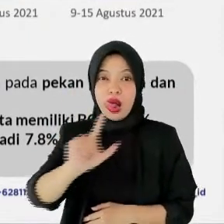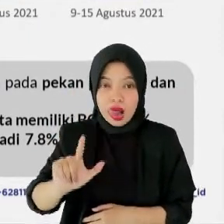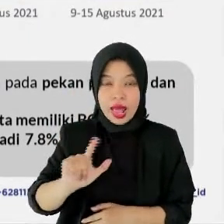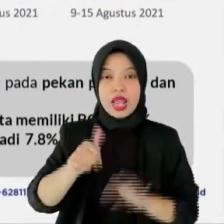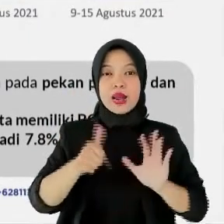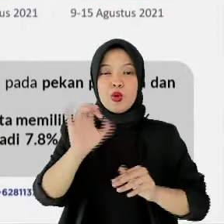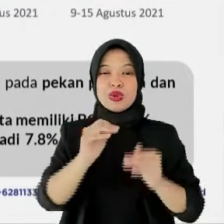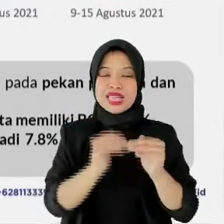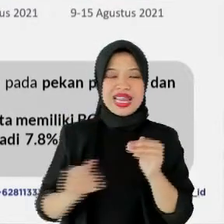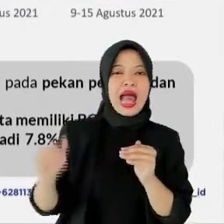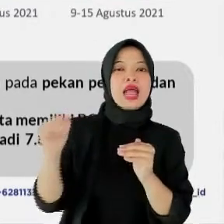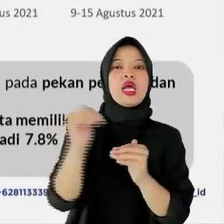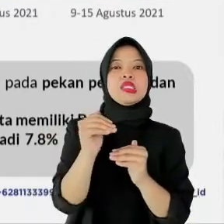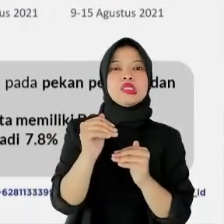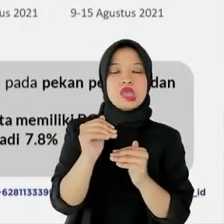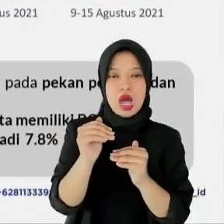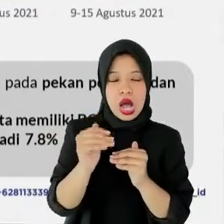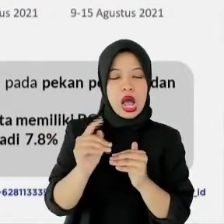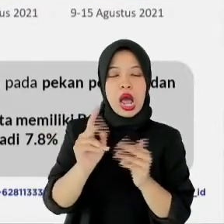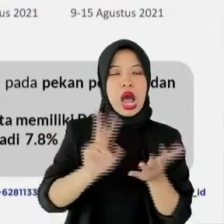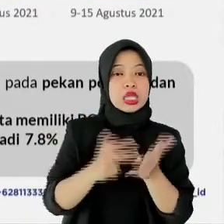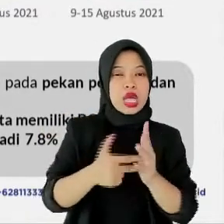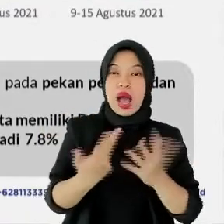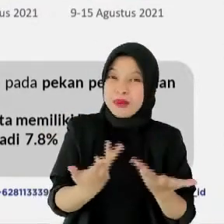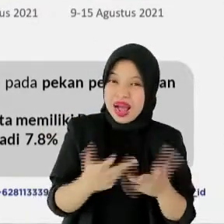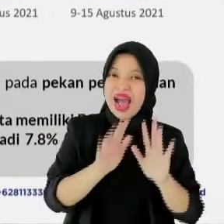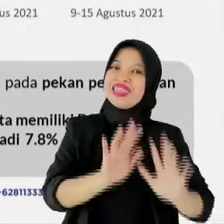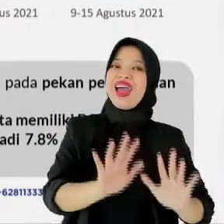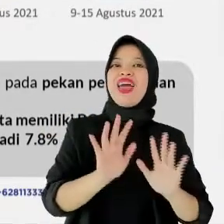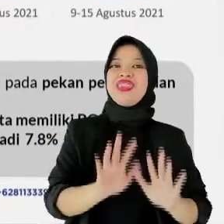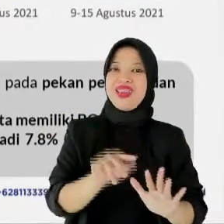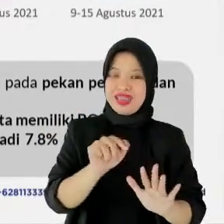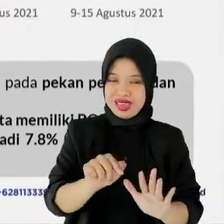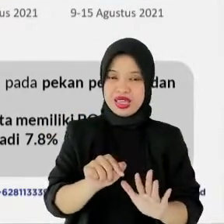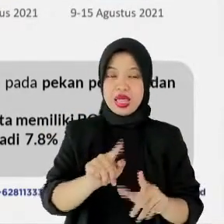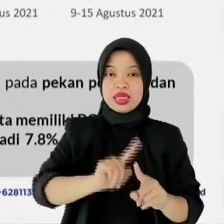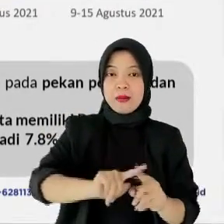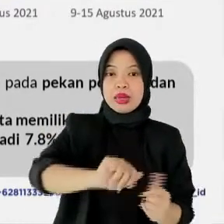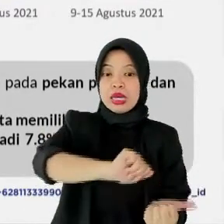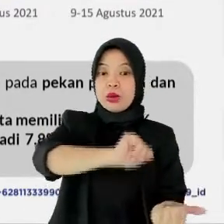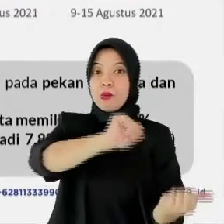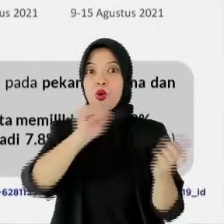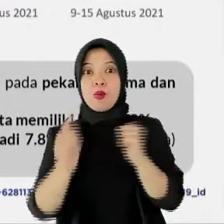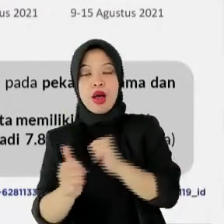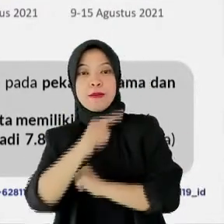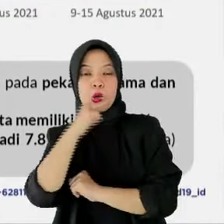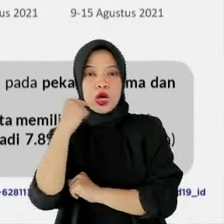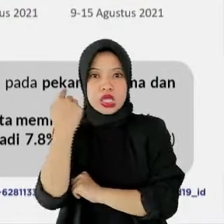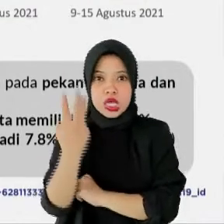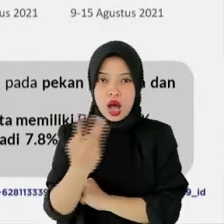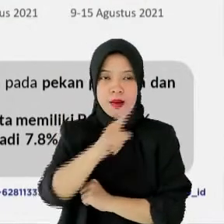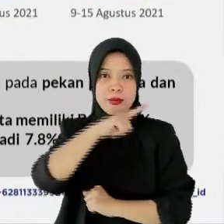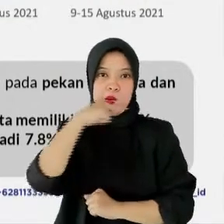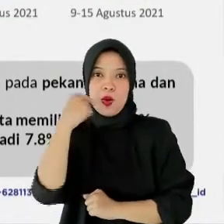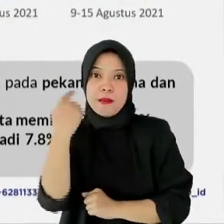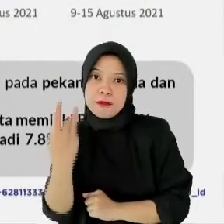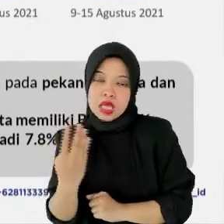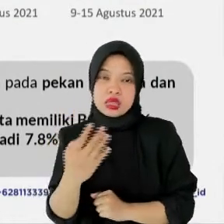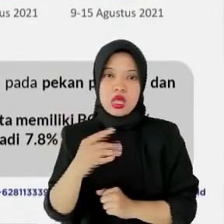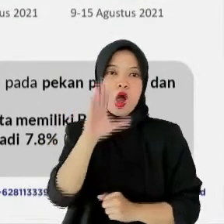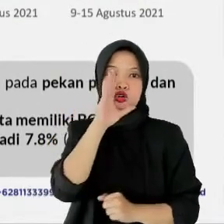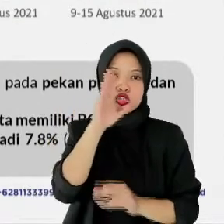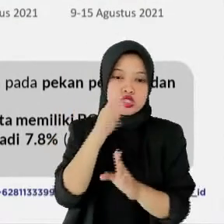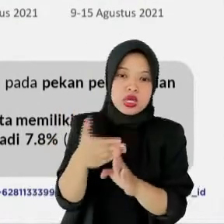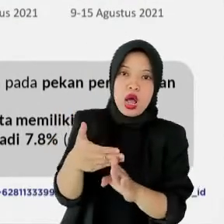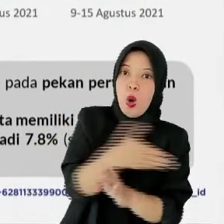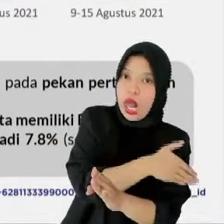atas 60%. Itu berarti sudah harus hati-hati gitu ya. Mulai ada perbaikan pada pekan ketiga, pekan keempat, awal Agustus,